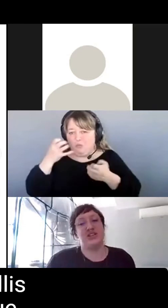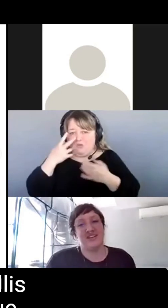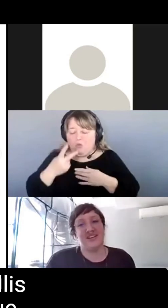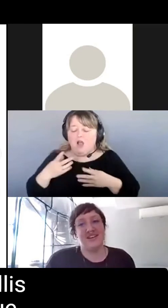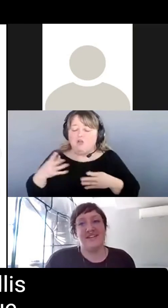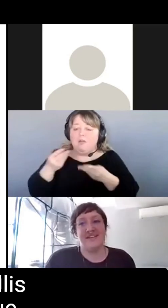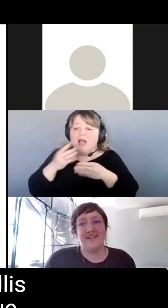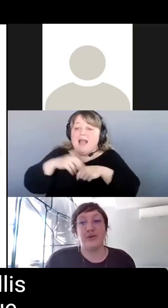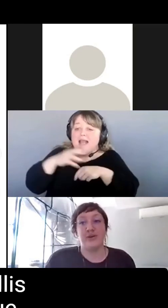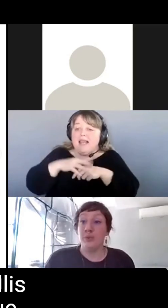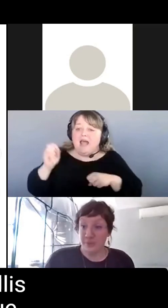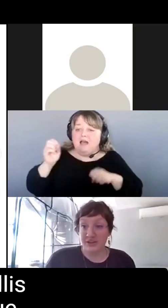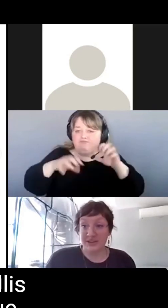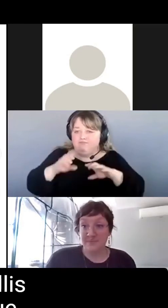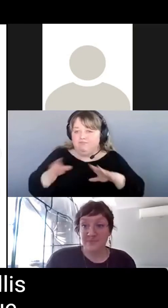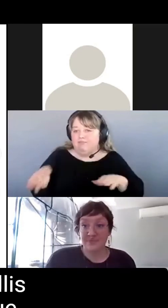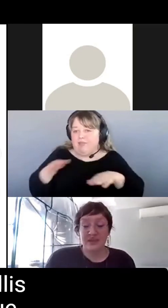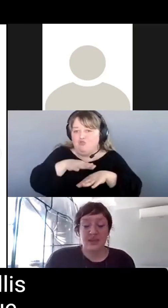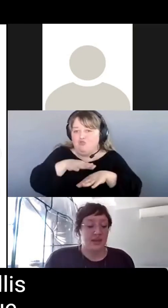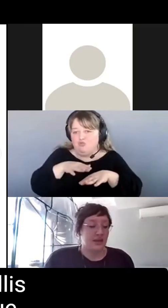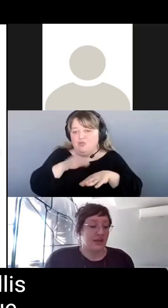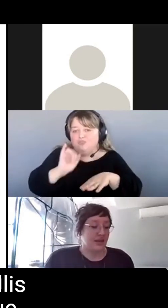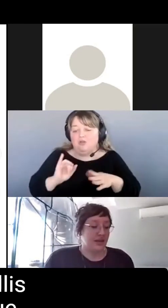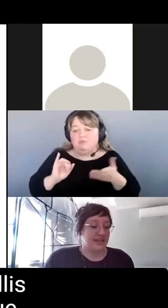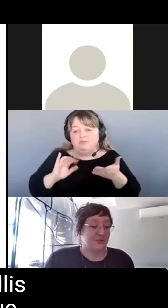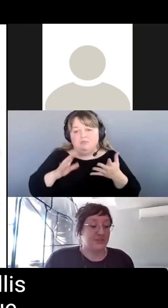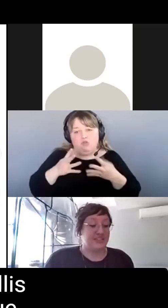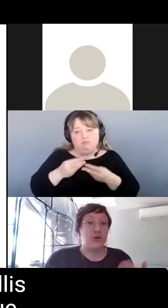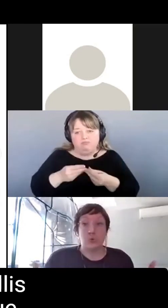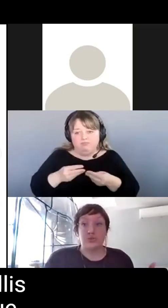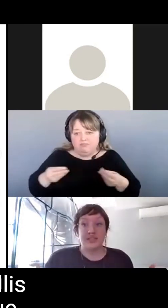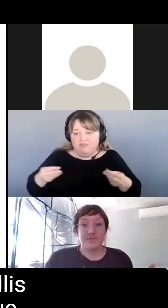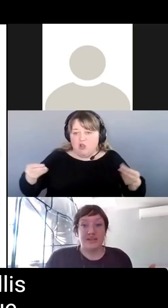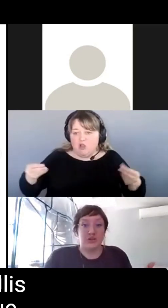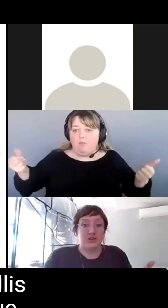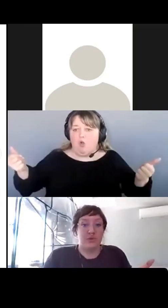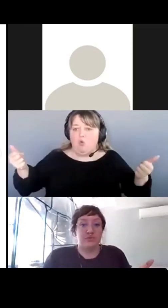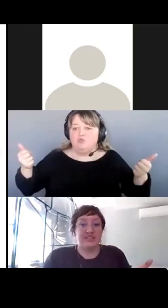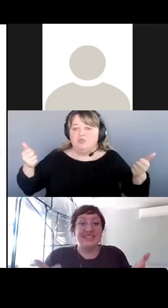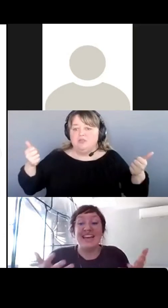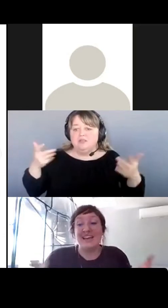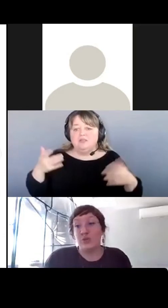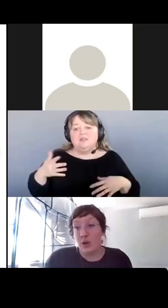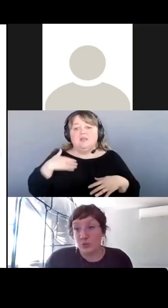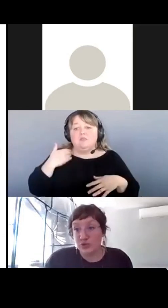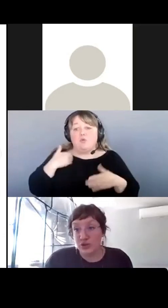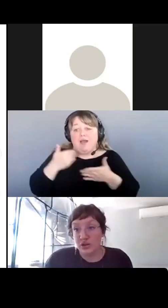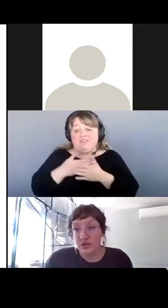va agir comme un paillis. Et ça va se décomposer parce que, bon, c'est